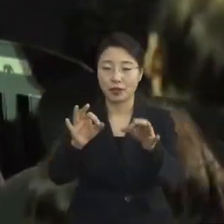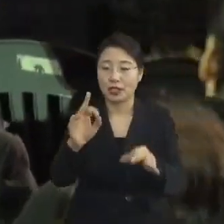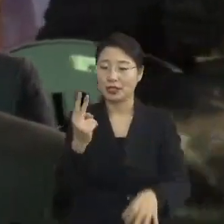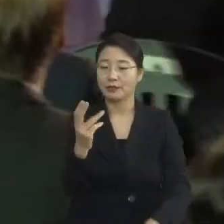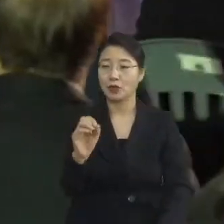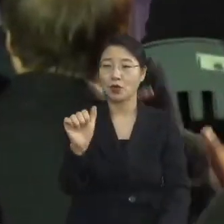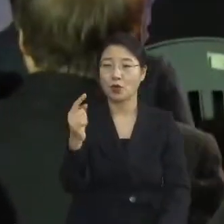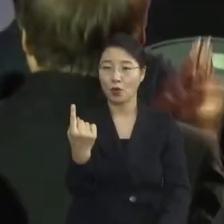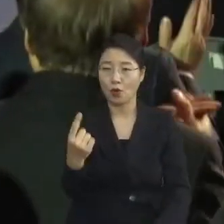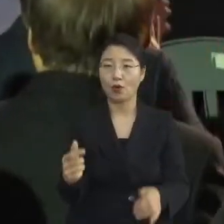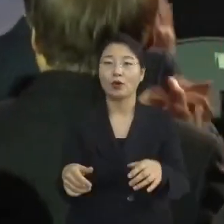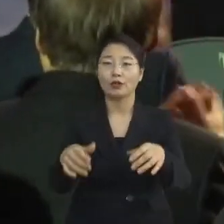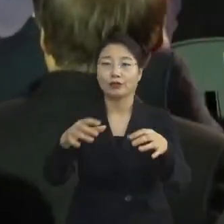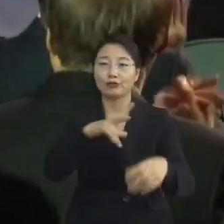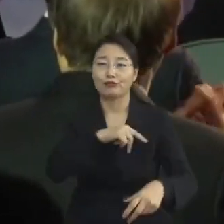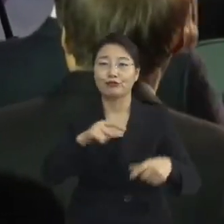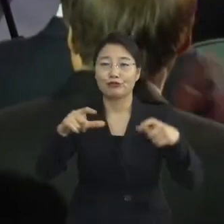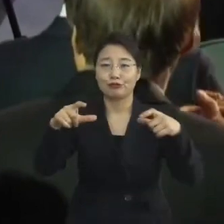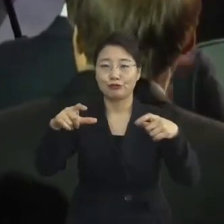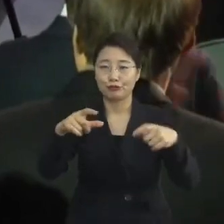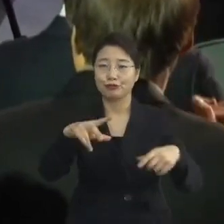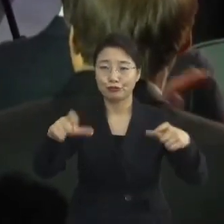김용호 구의원님 참석하셨습니다.